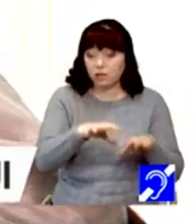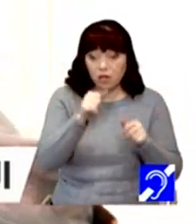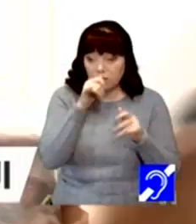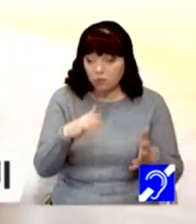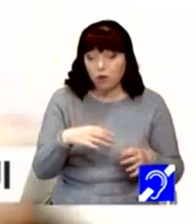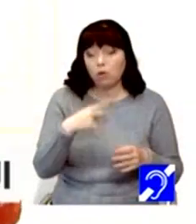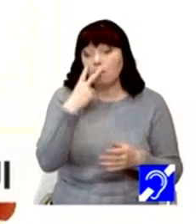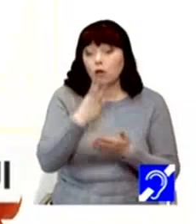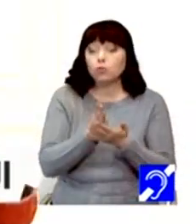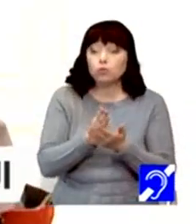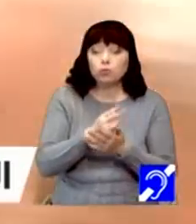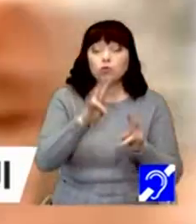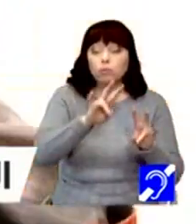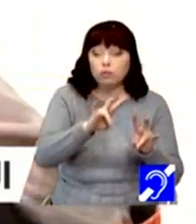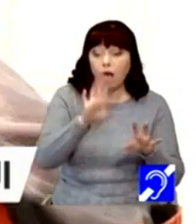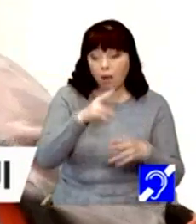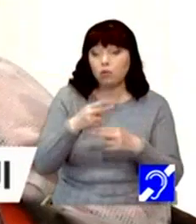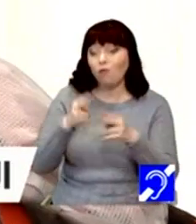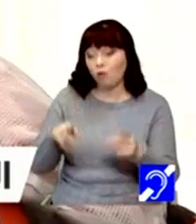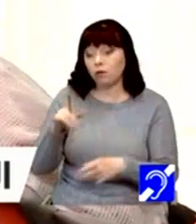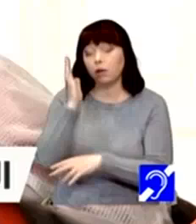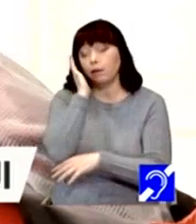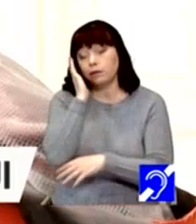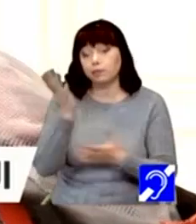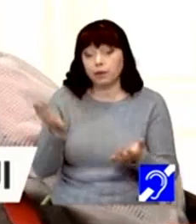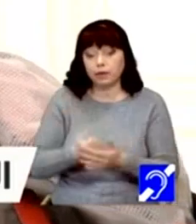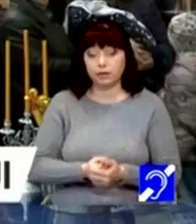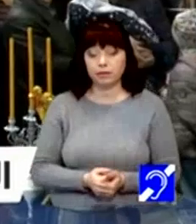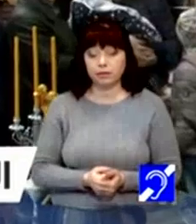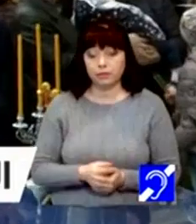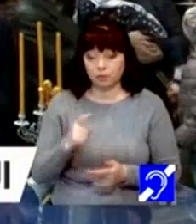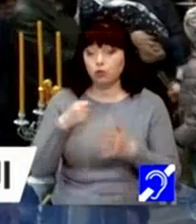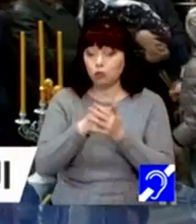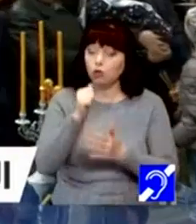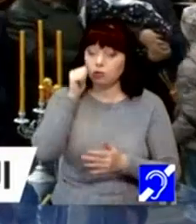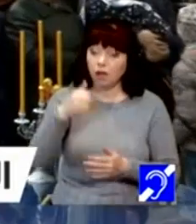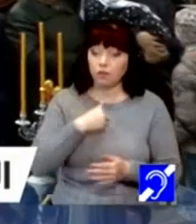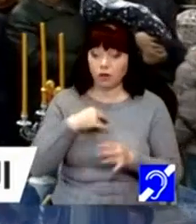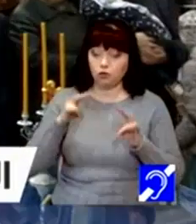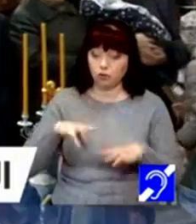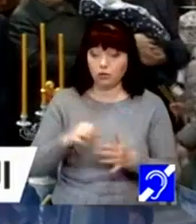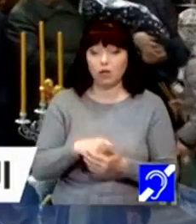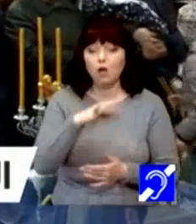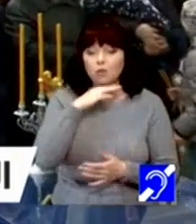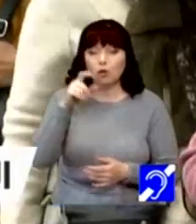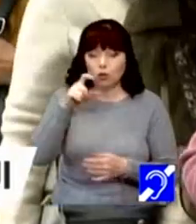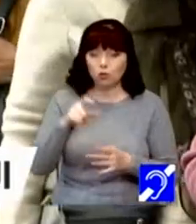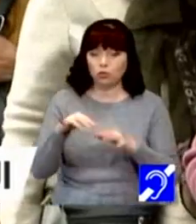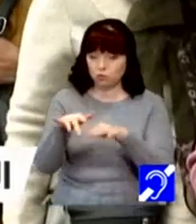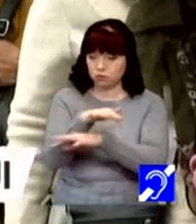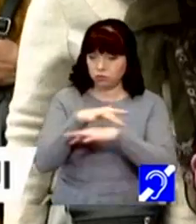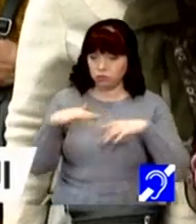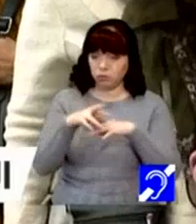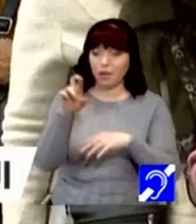nostru și apoi să văd în gară că vreau să stau până mâine sute de oameni din toată țara sau își la